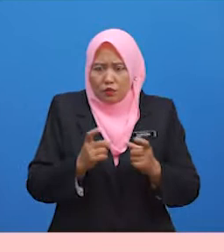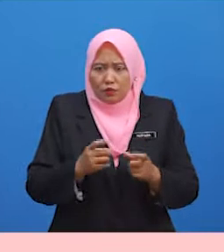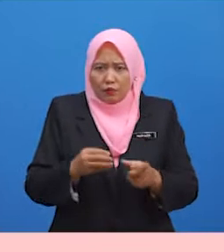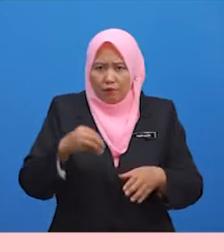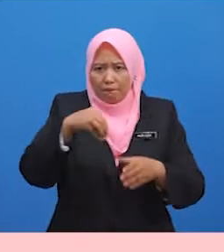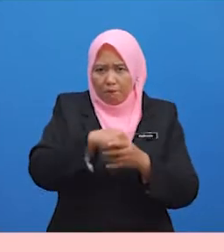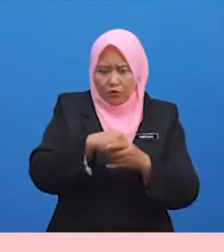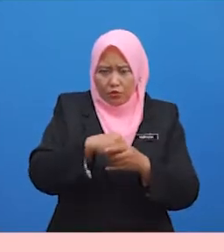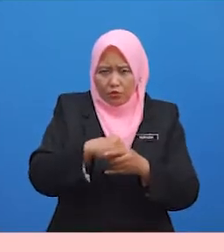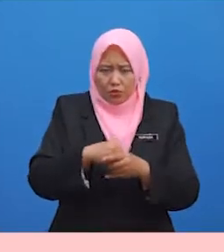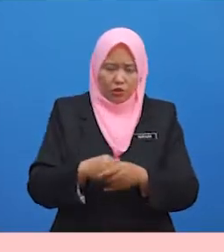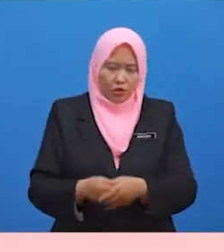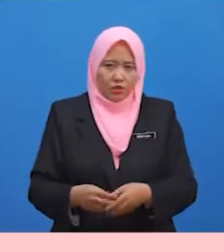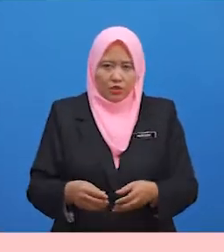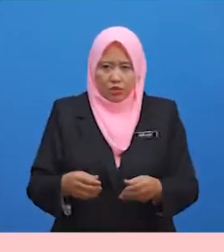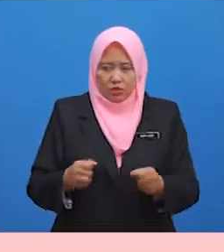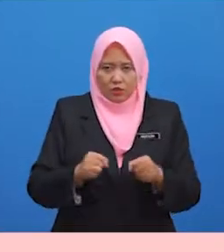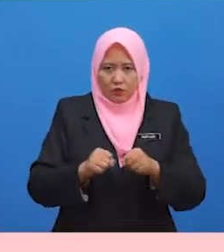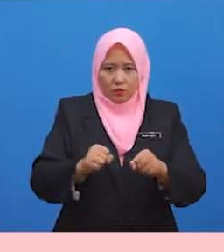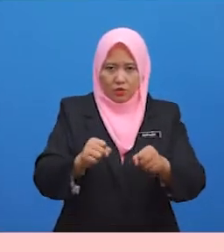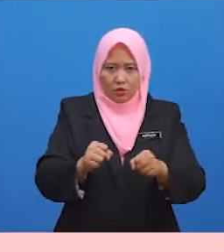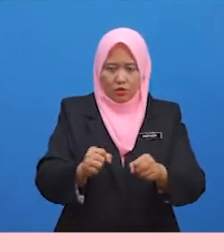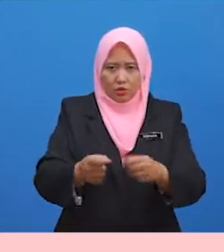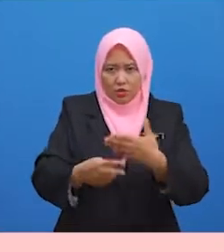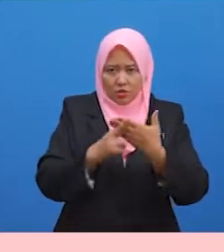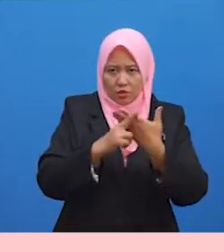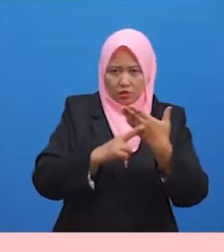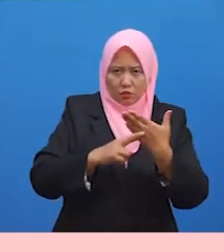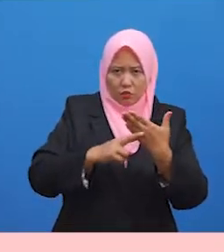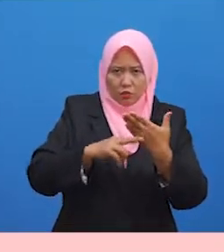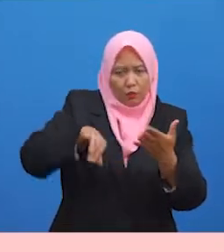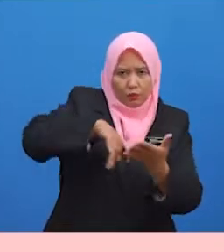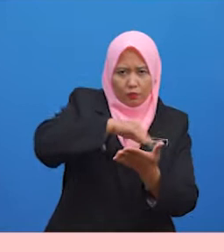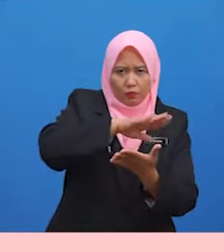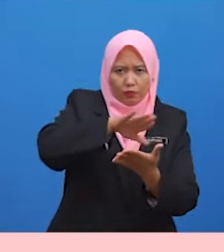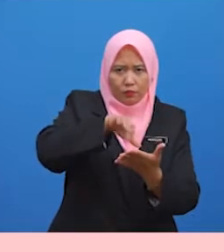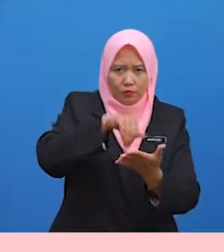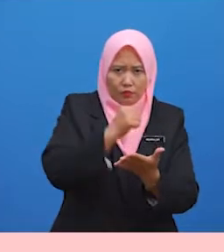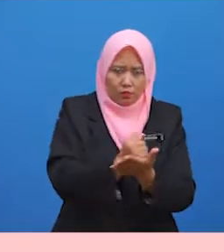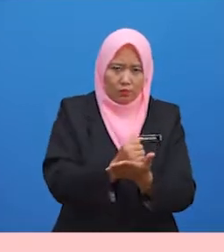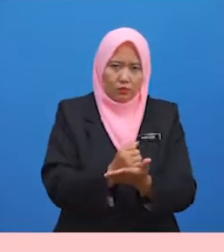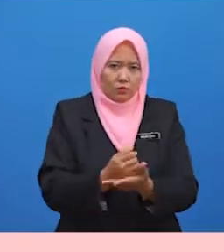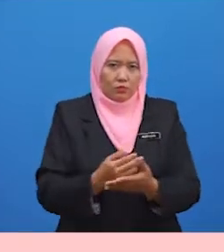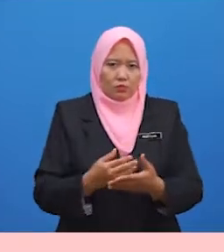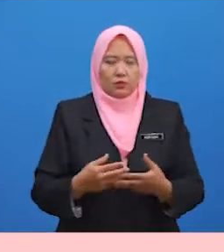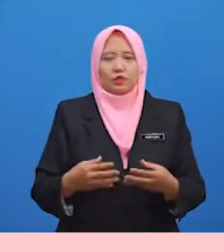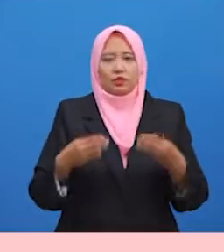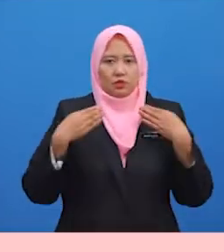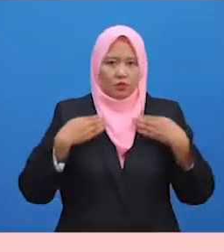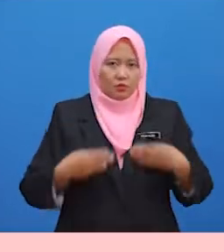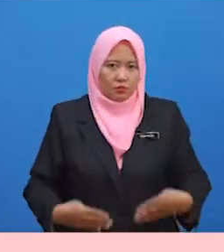mengalir ke saluran darah dan dibawa dengan cepat ke seluruh organ di dalam tubuh badan yang